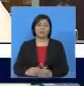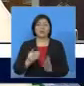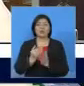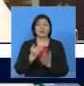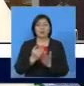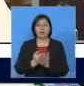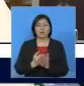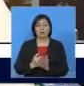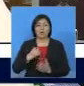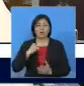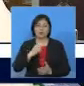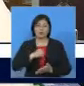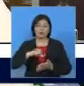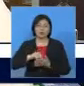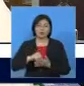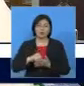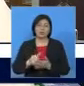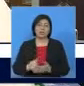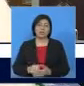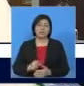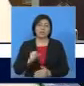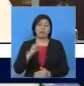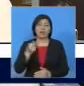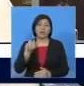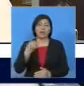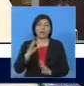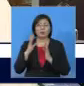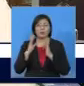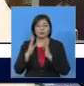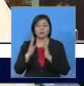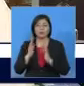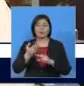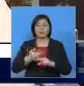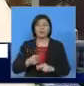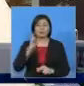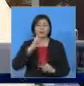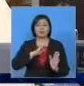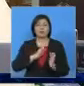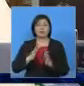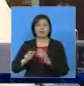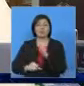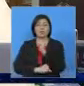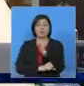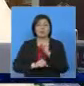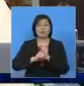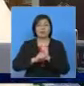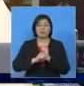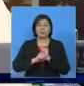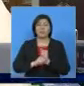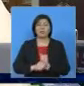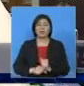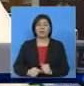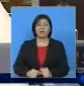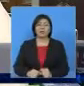жобаға деуге болады, өзін үлесін қосуда. Абай гүлзарында осы біздің кітапхана қызметкерлері, негізінен біз облыстық әмбебап